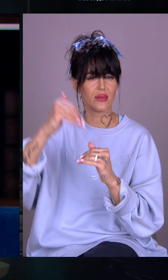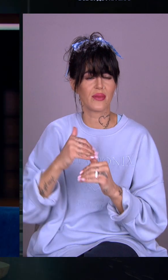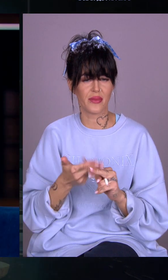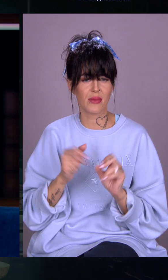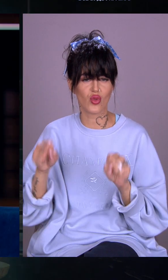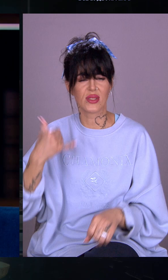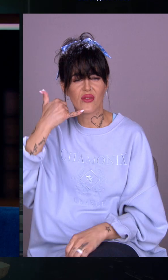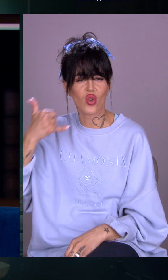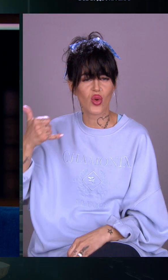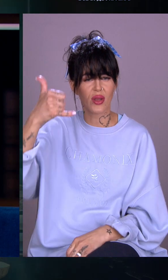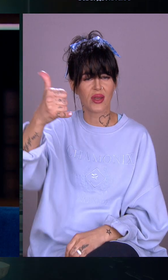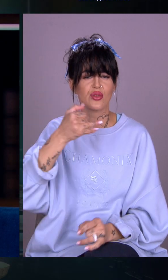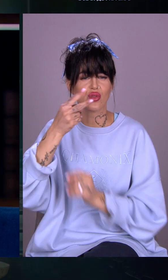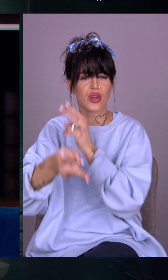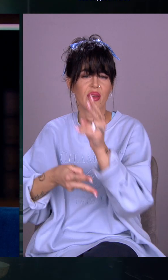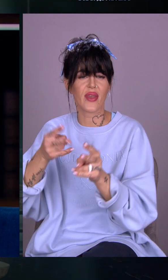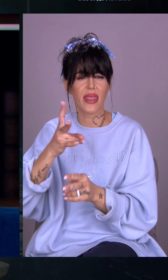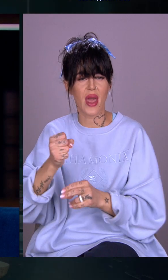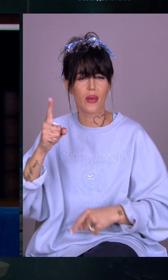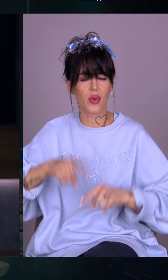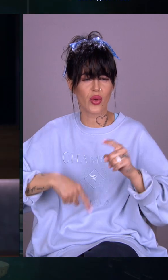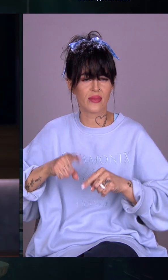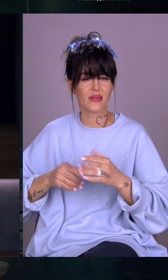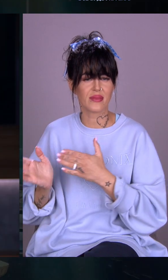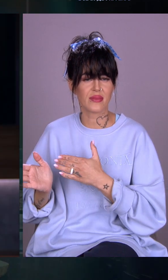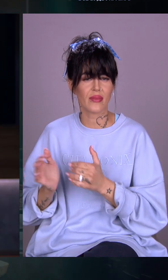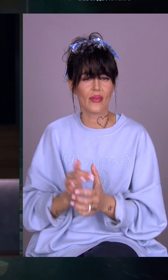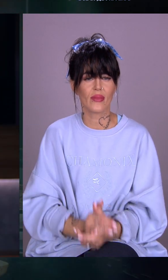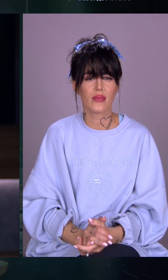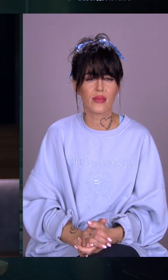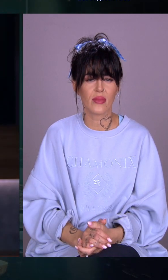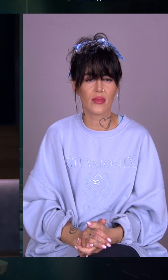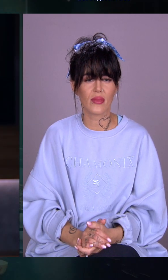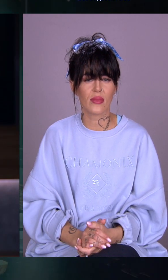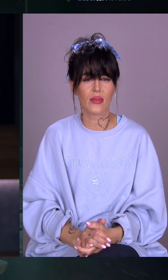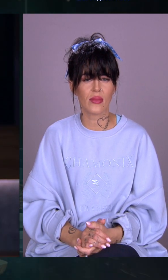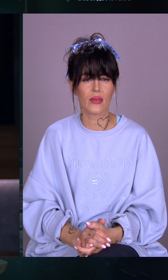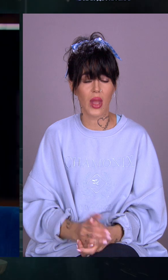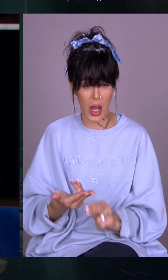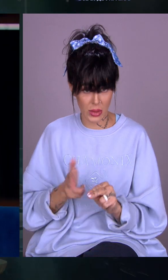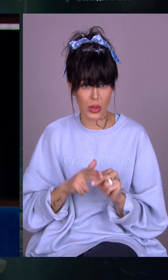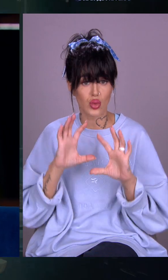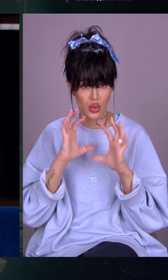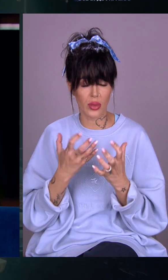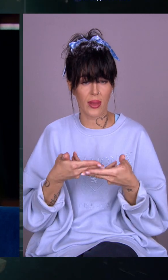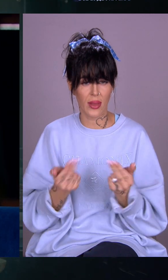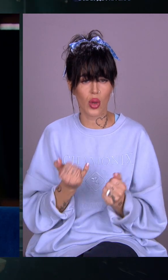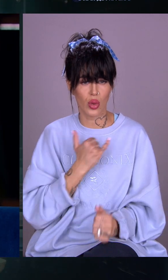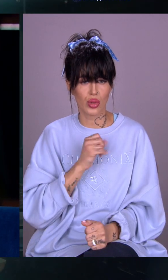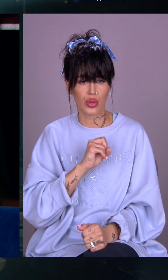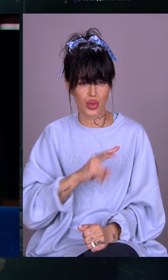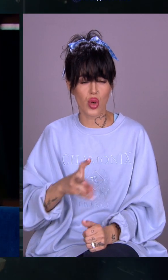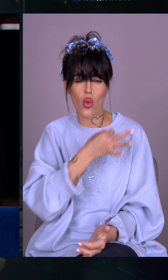можуть дзвонити і скаржитися на батьків. Серйозно? Да. Це серйозно? Просто це... Ні, це серйозно. Є в нас уповноважений